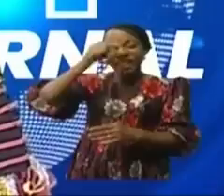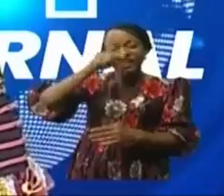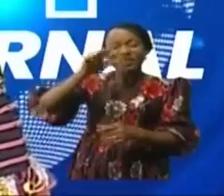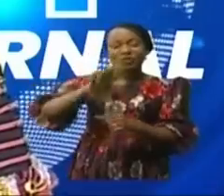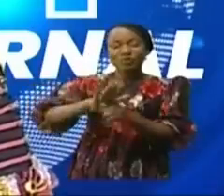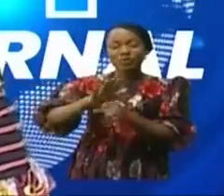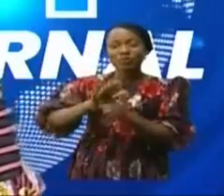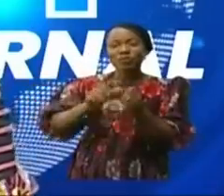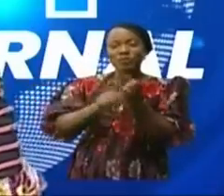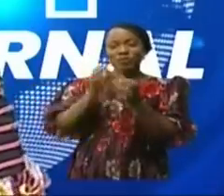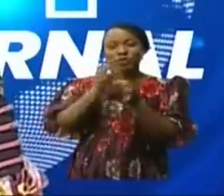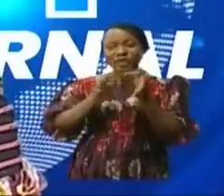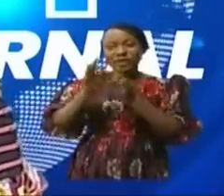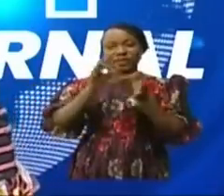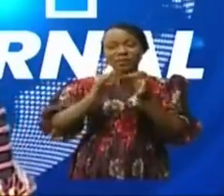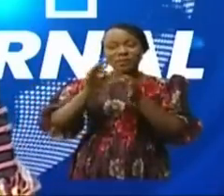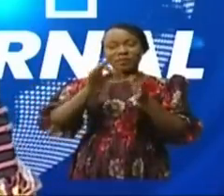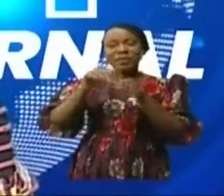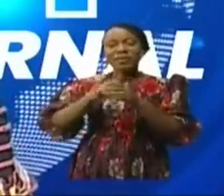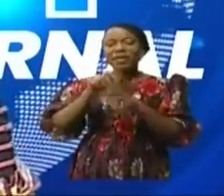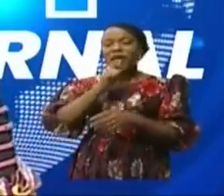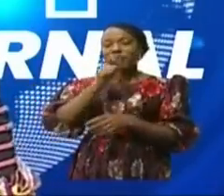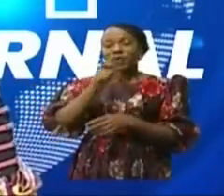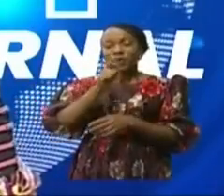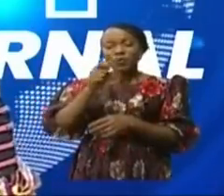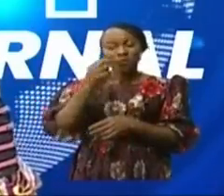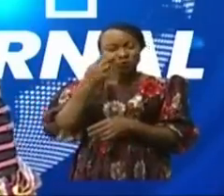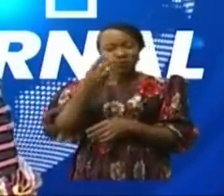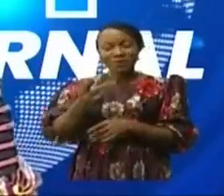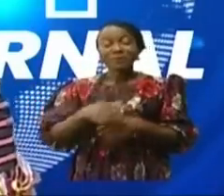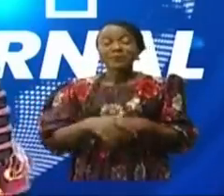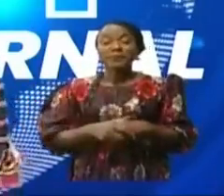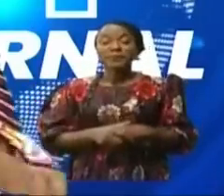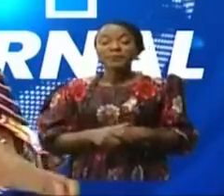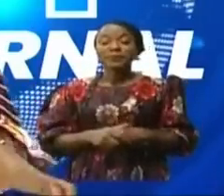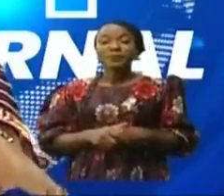personnalités se sont exprimées au micro d'Elvira Panzou et Coco Molisso.